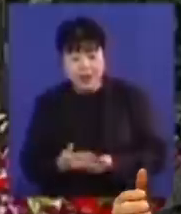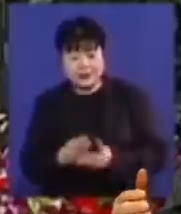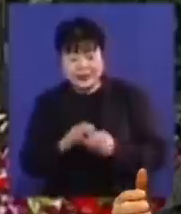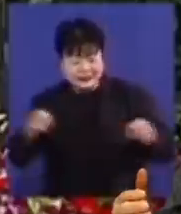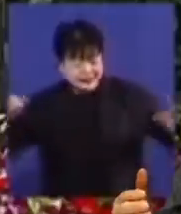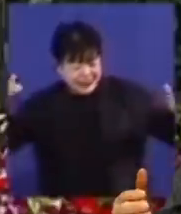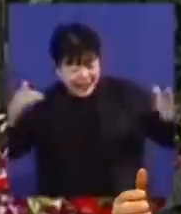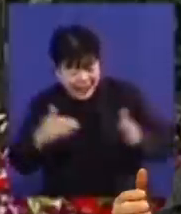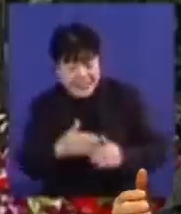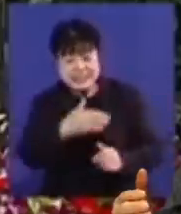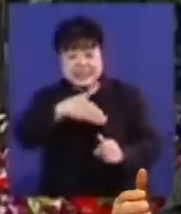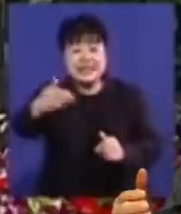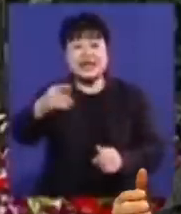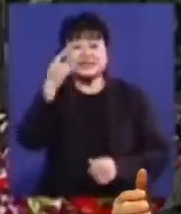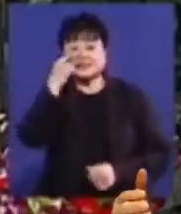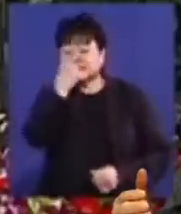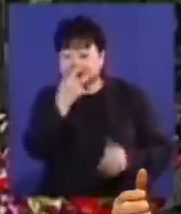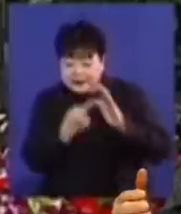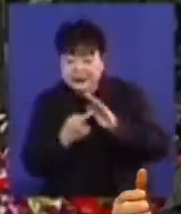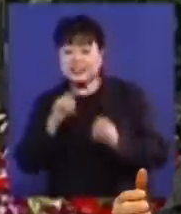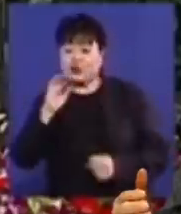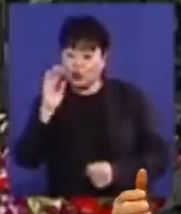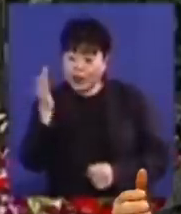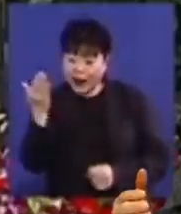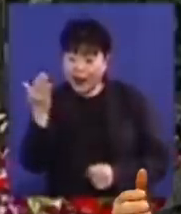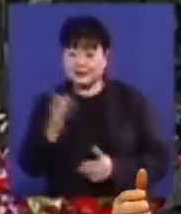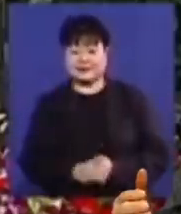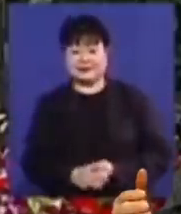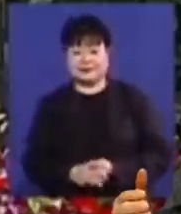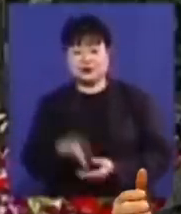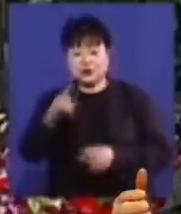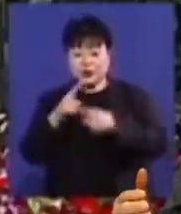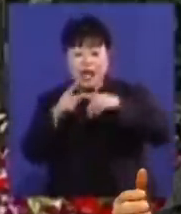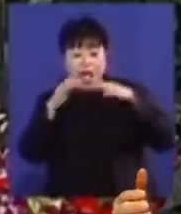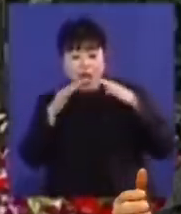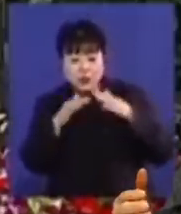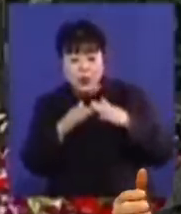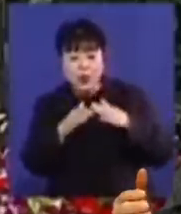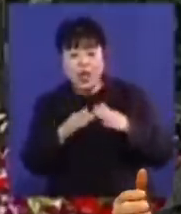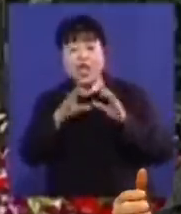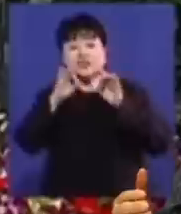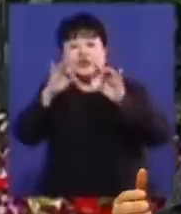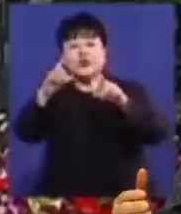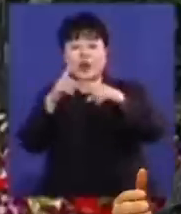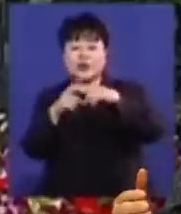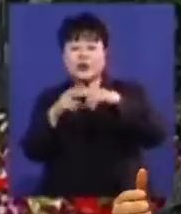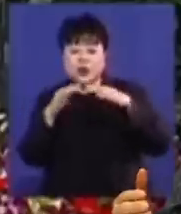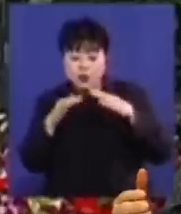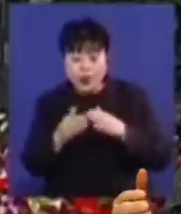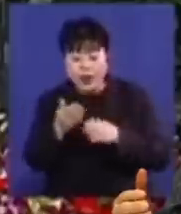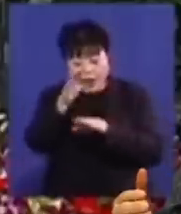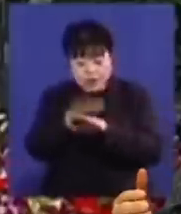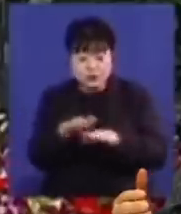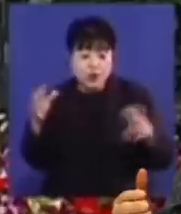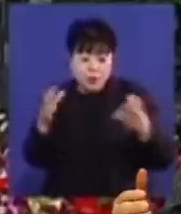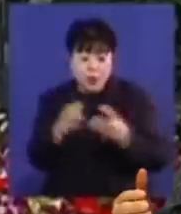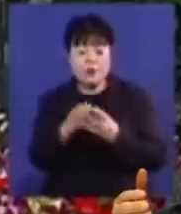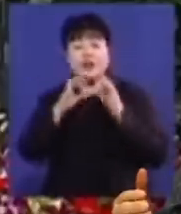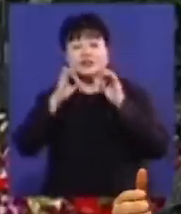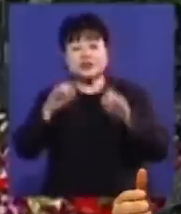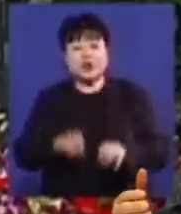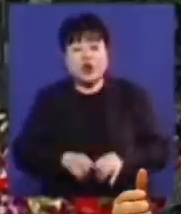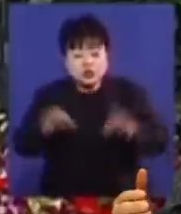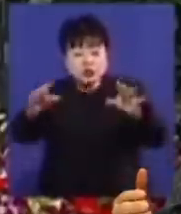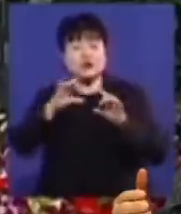끝까지 가서 내 증인이 되라고 말한 것입니다. 초대교회는 언제나 전도하는 교회로 성도들이 모이면 전도하고